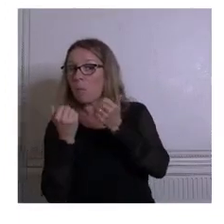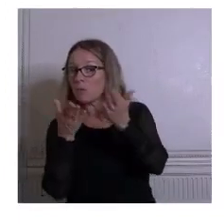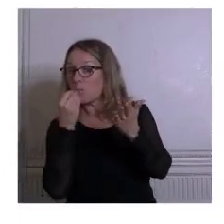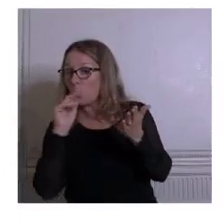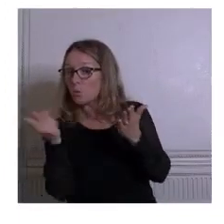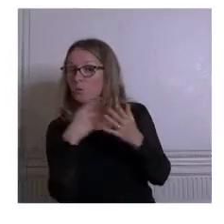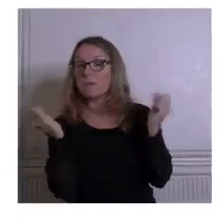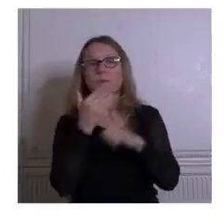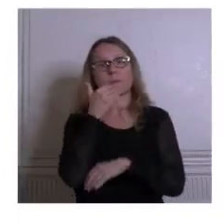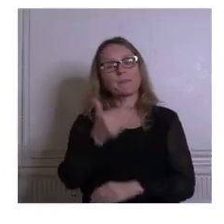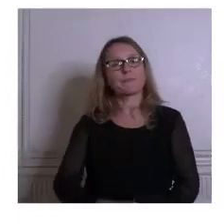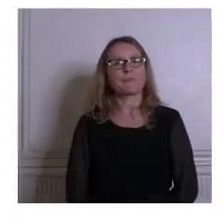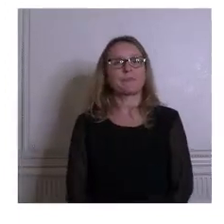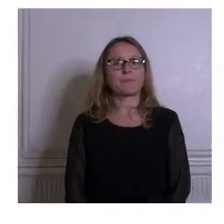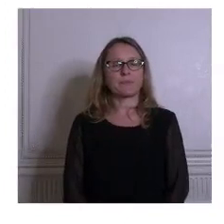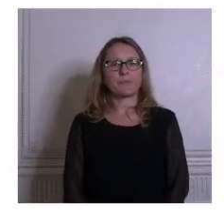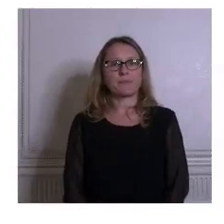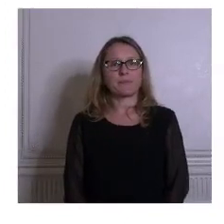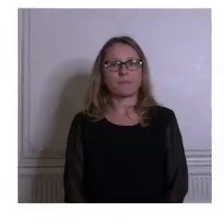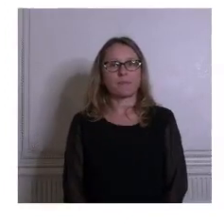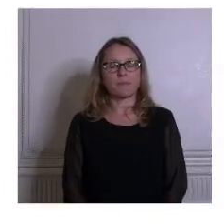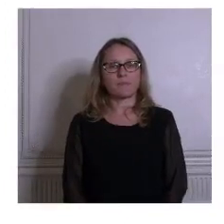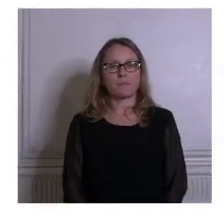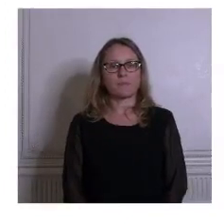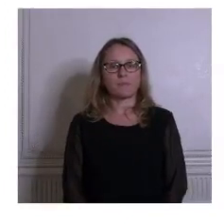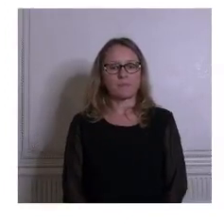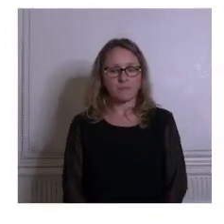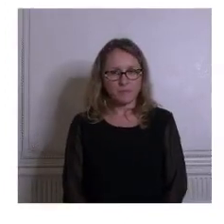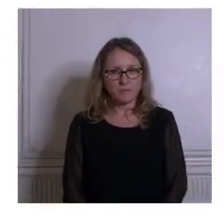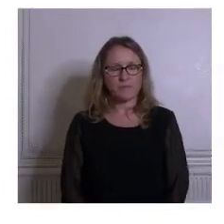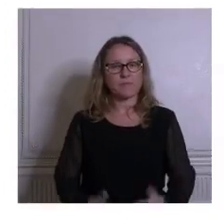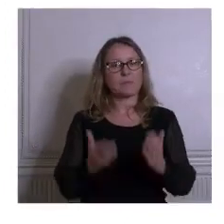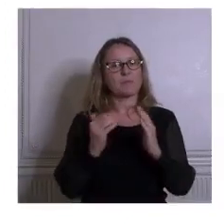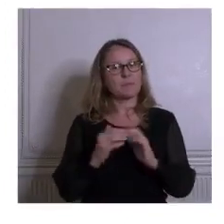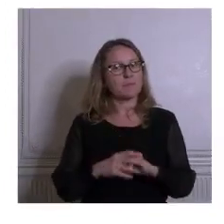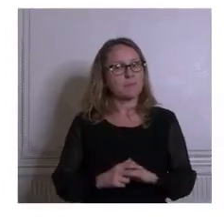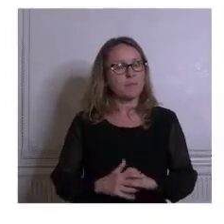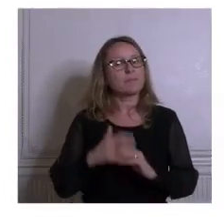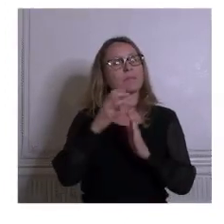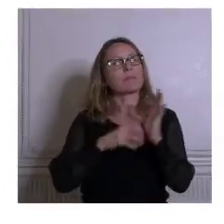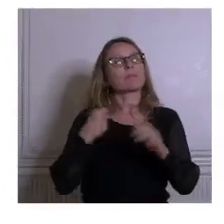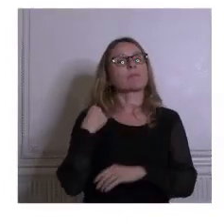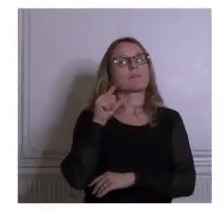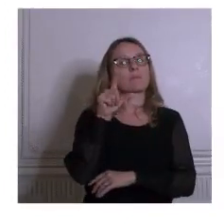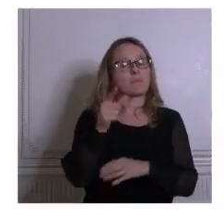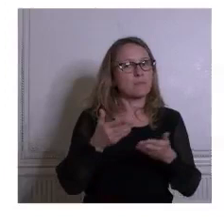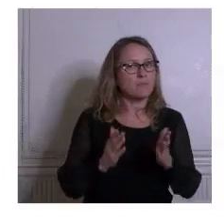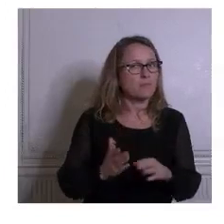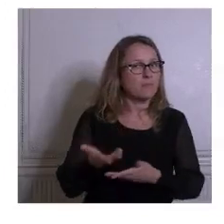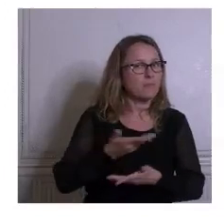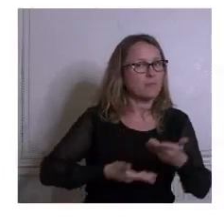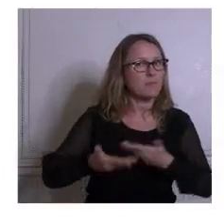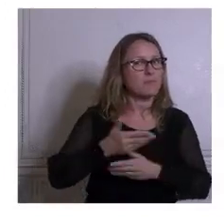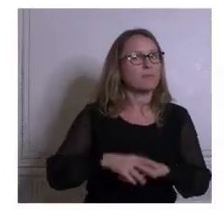Monsieur le maire. Bon, comme vous le savez, nous n'avons pas souhaité, au nom de mon groupe, prendre part à la co-rédaction